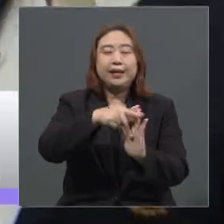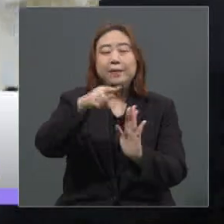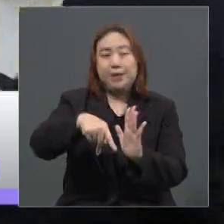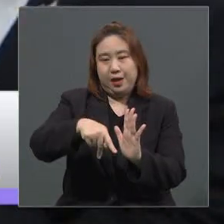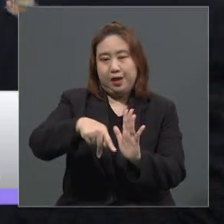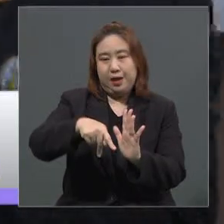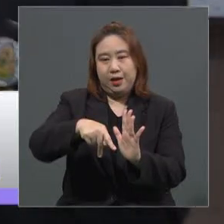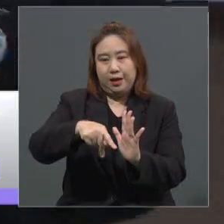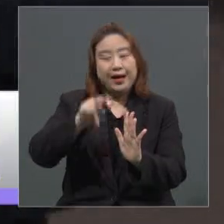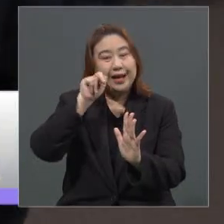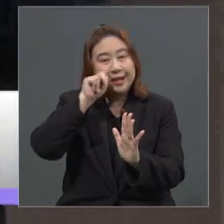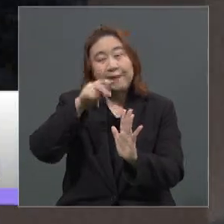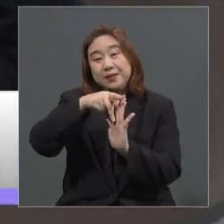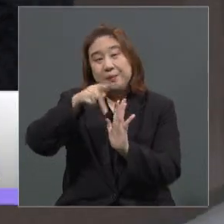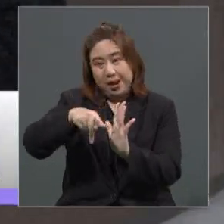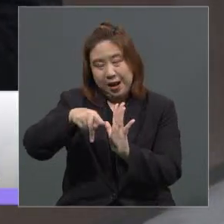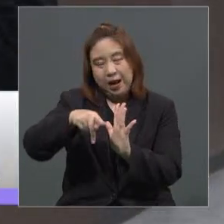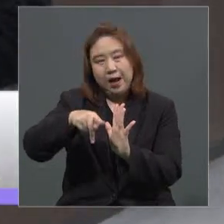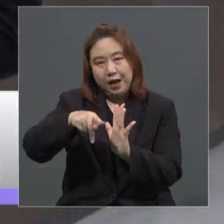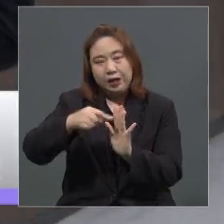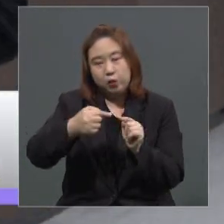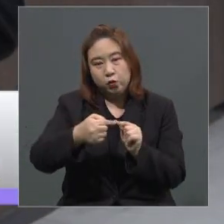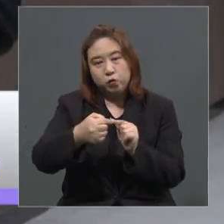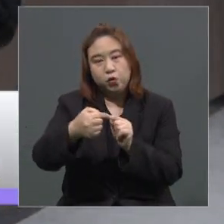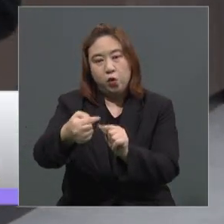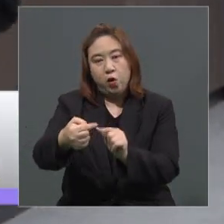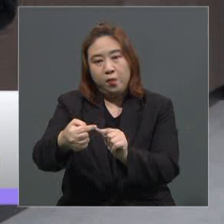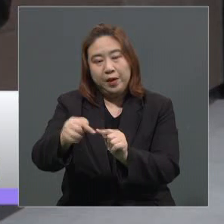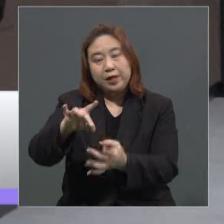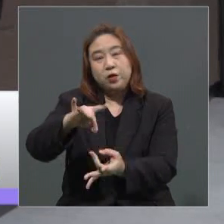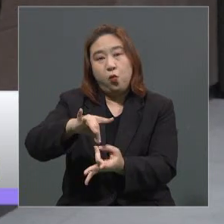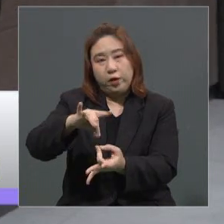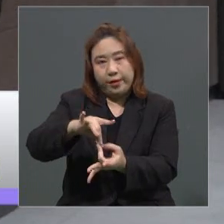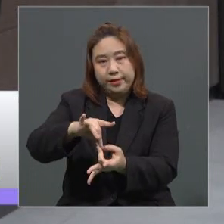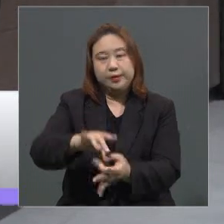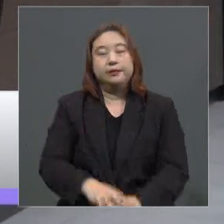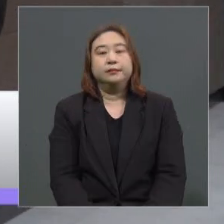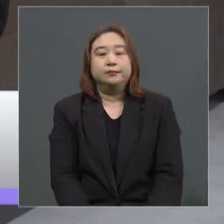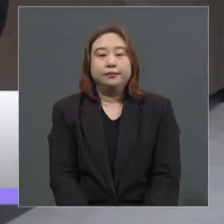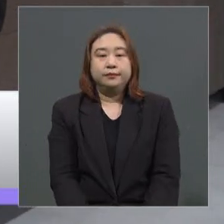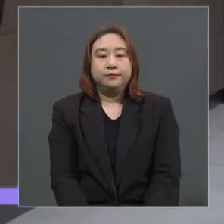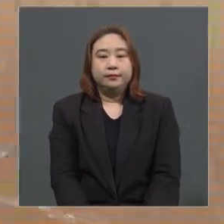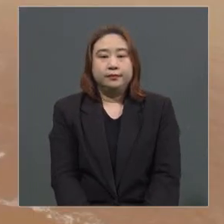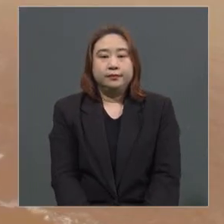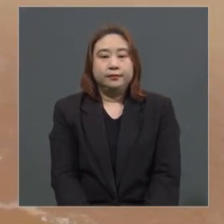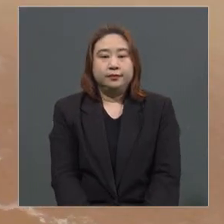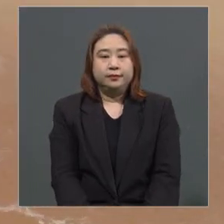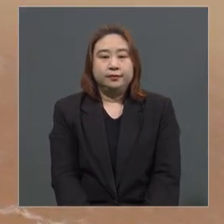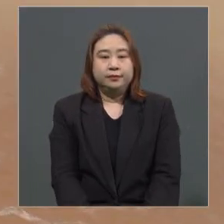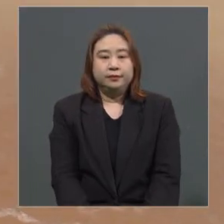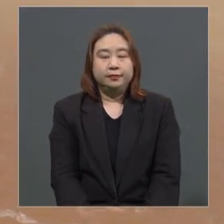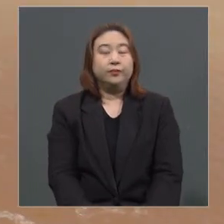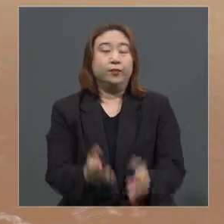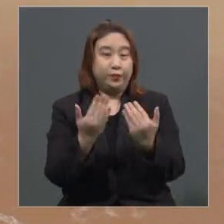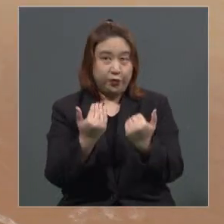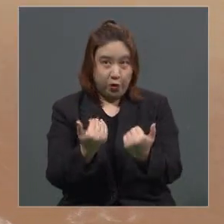ำให้น้ำมวลน้ำที่แพร่เนี่ยครับก็จะวิ่งมาที่อำเภอศรีสัชนาลัยจังหวัดสุโขทัย เพราะฉะนั้นต้องเฝ้า